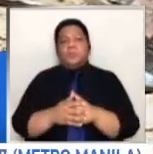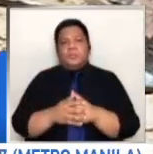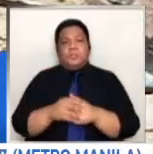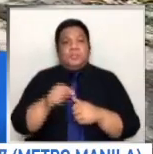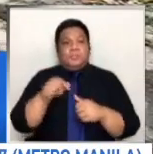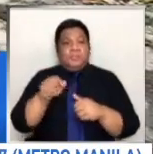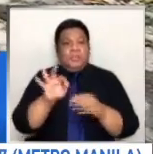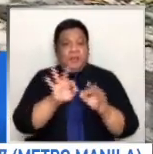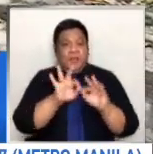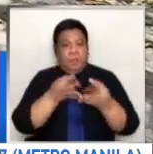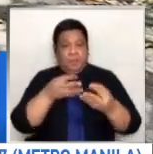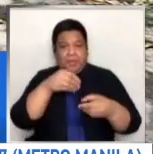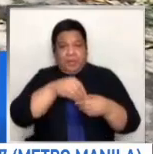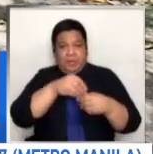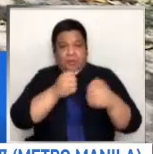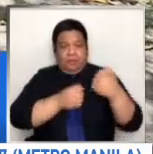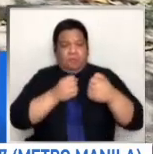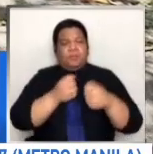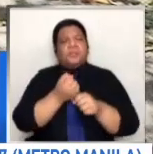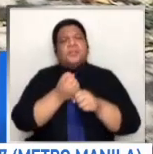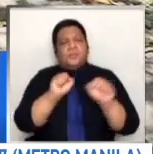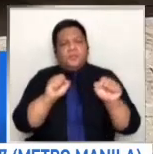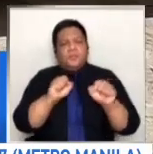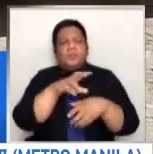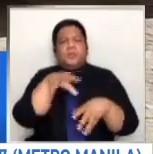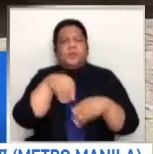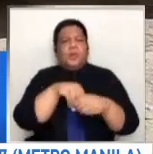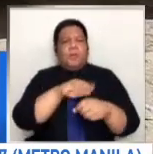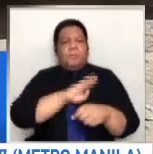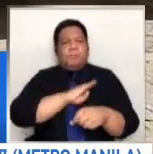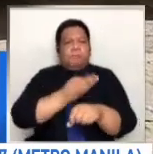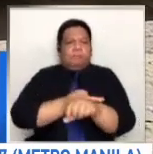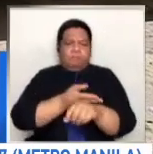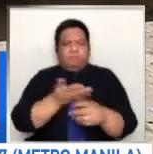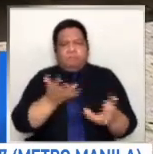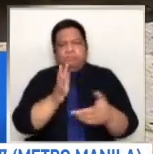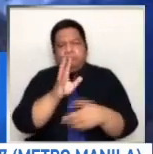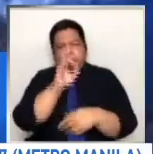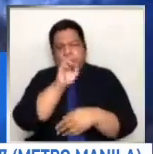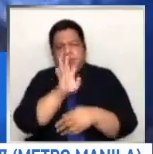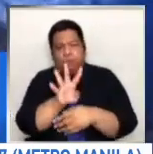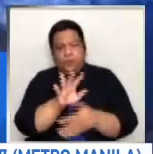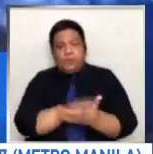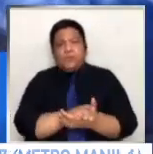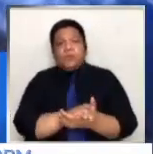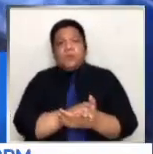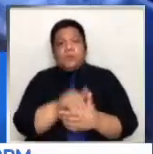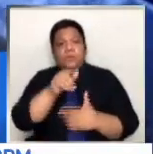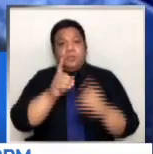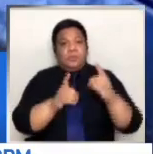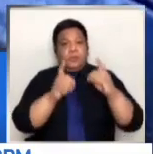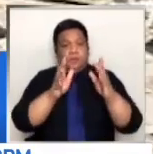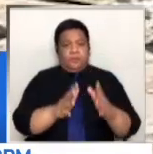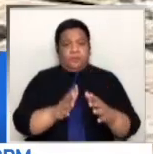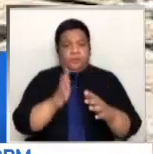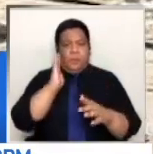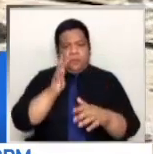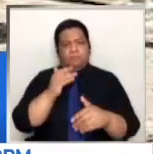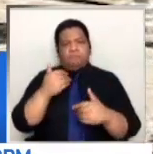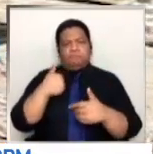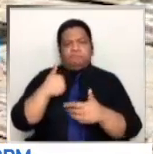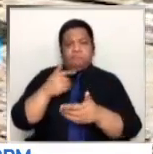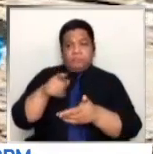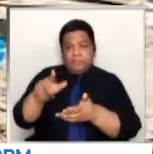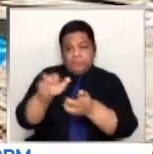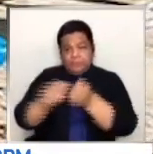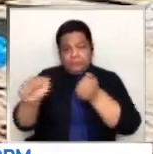ng kotse. Kabilang isang batang 4 taong gulang. Nangako naman ang driver ng kotse na sasagutin ang pagpapayo sa mga nasira. Patuloy na